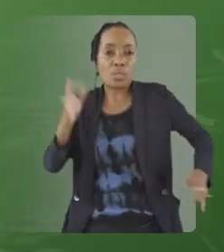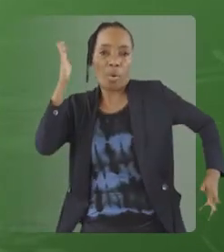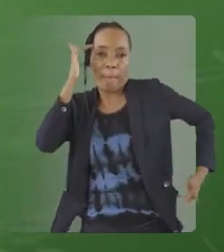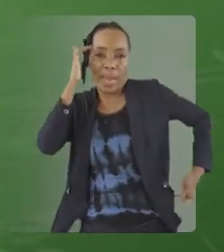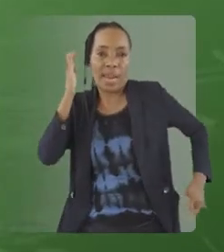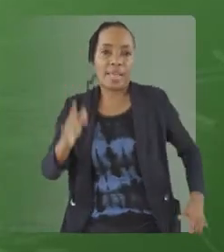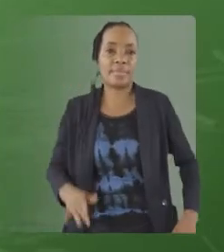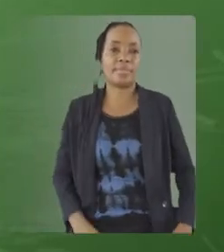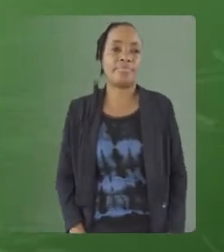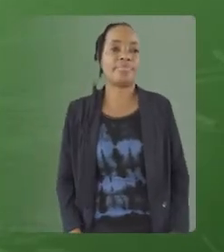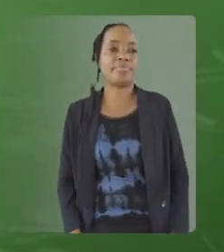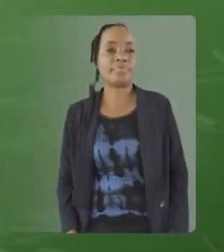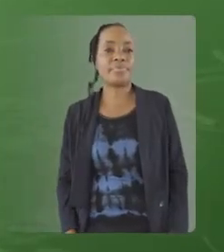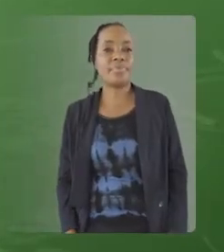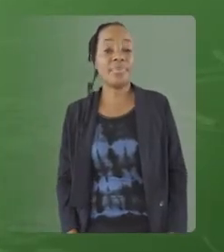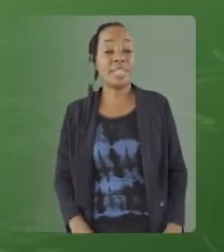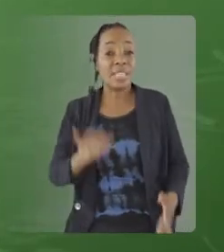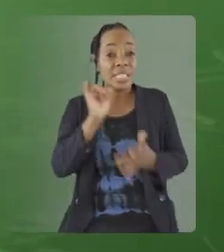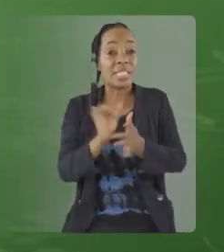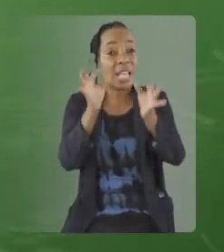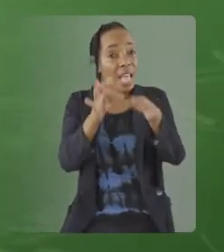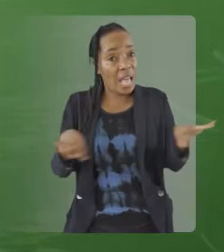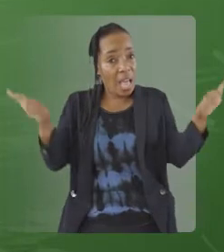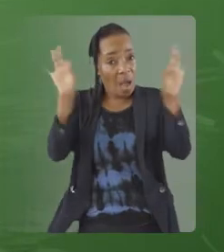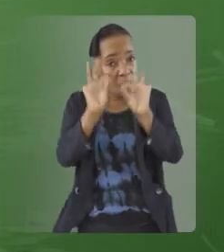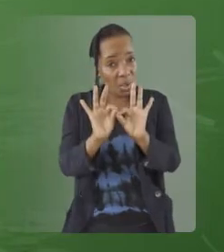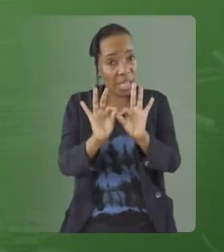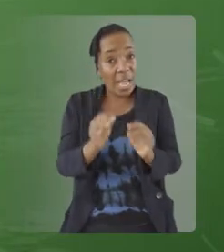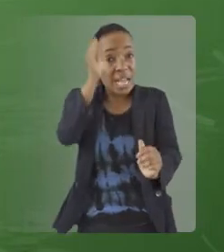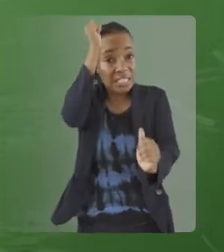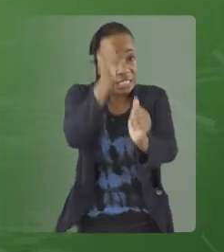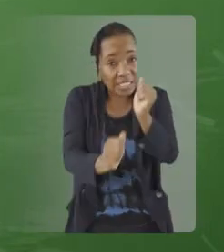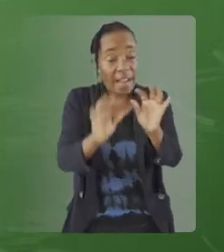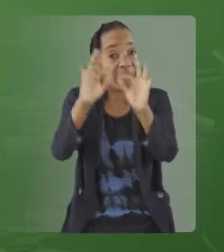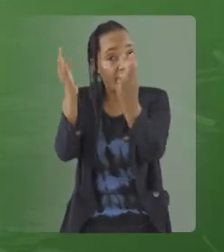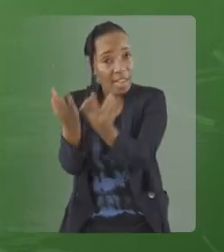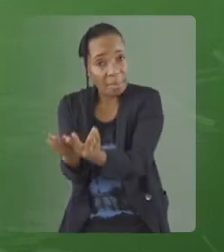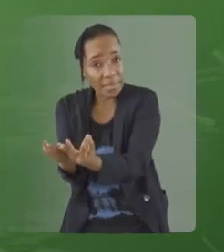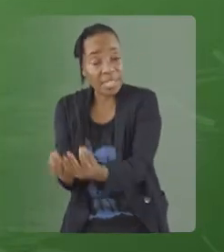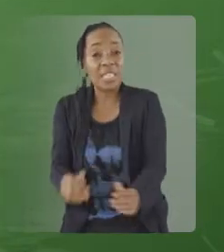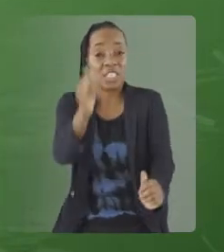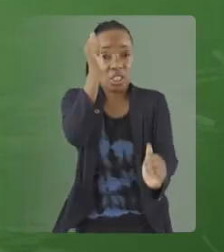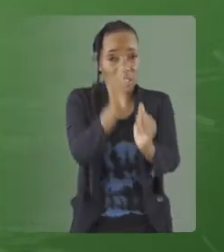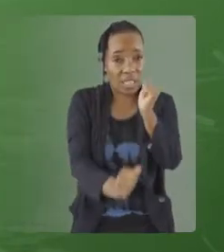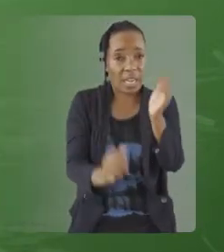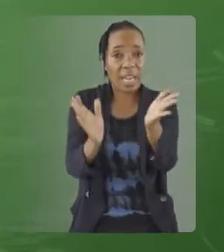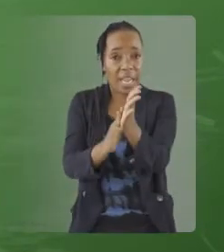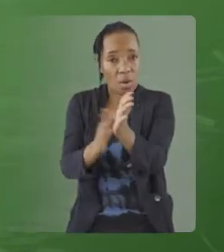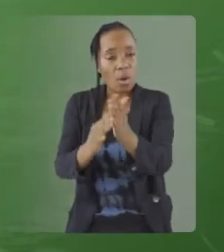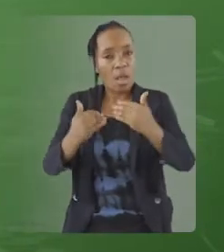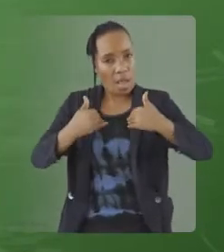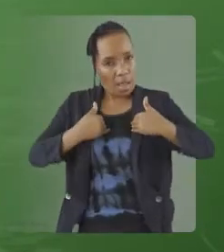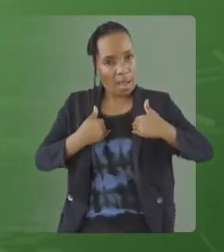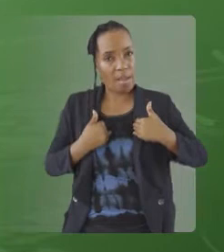Il est nécessaire que chaque famille, chaque école ait sa